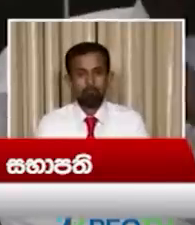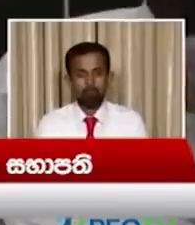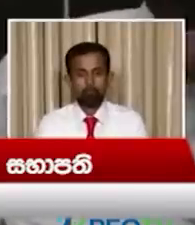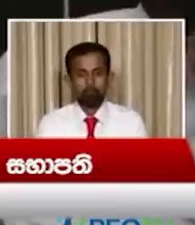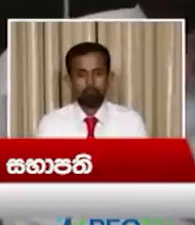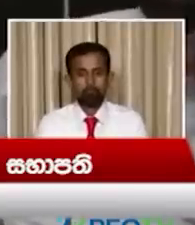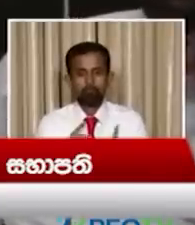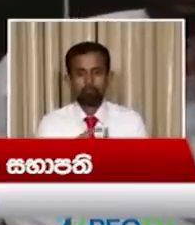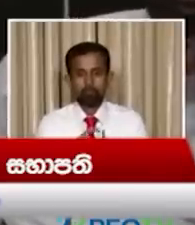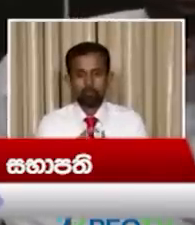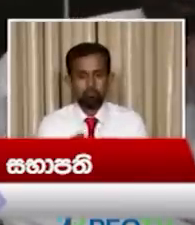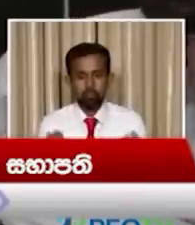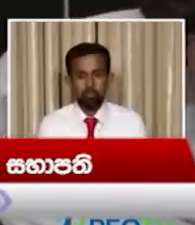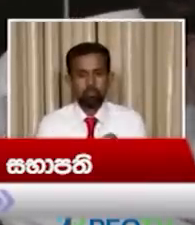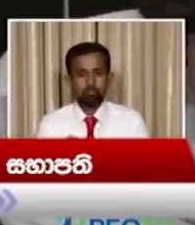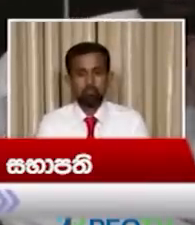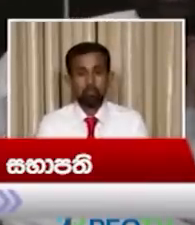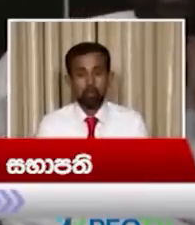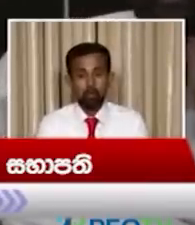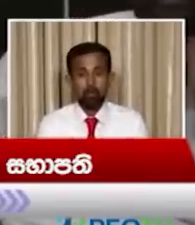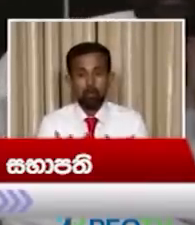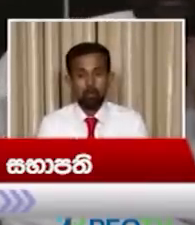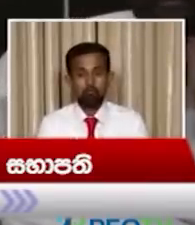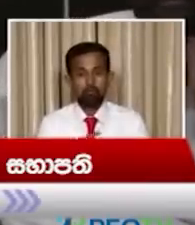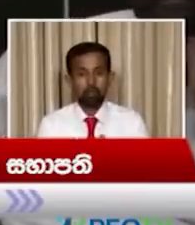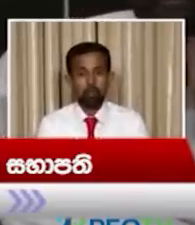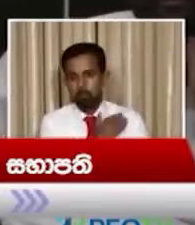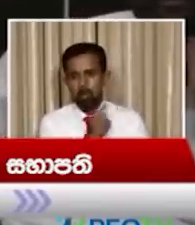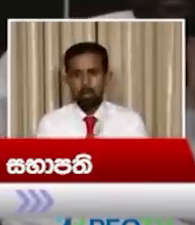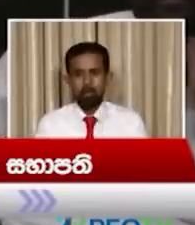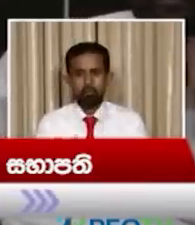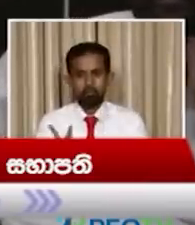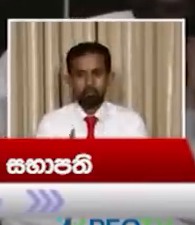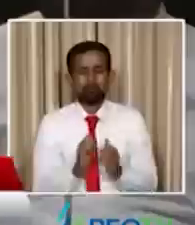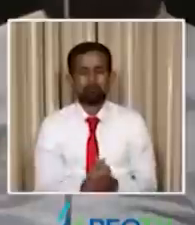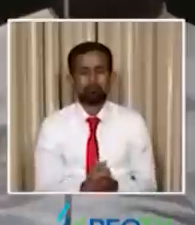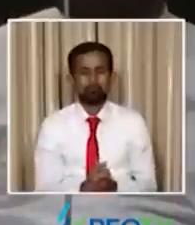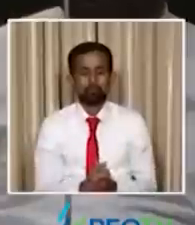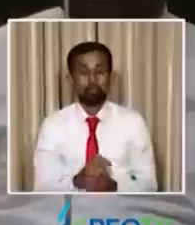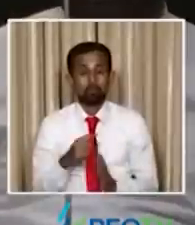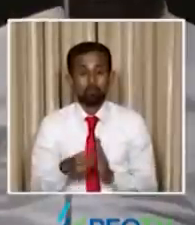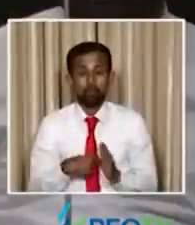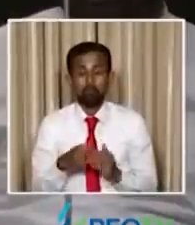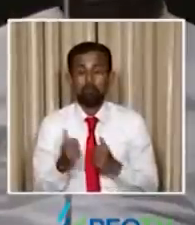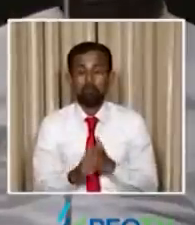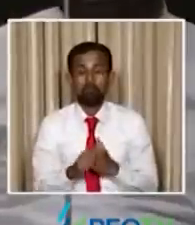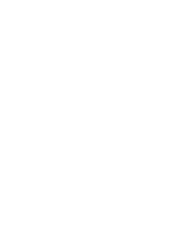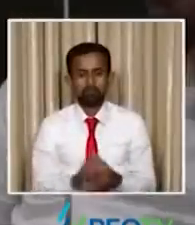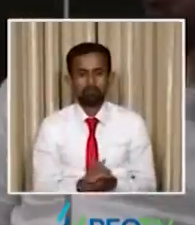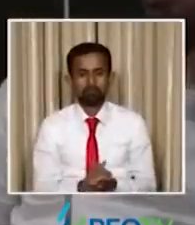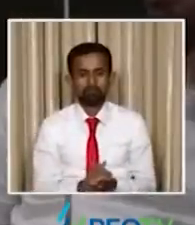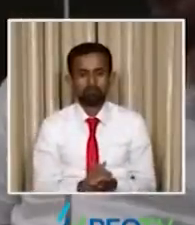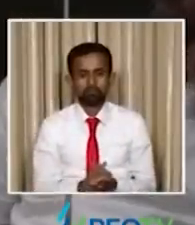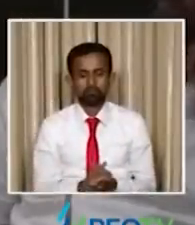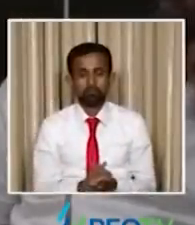සේවය අධ්‍යාපනයේ නොලැබූ පිරිස් අක්ෂගණනින් මේ රටේ පහුගිය අවුරුදු දෙකේ යන්න පටන් ගත්තා මේ රටේ ඉදිකිරීම් ශාස්ත්‍රයේ කඩා වැටලා